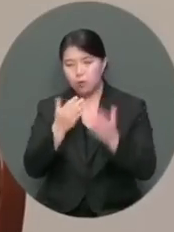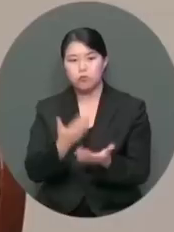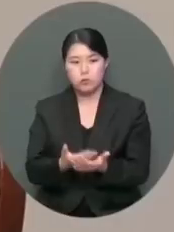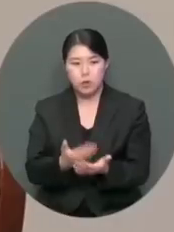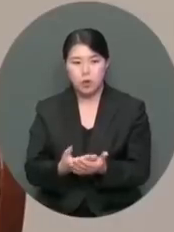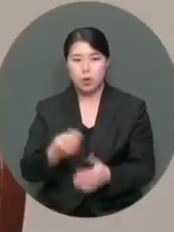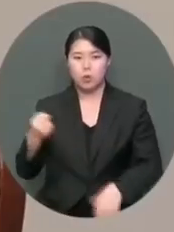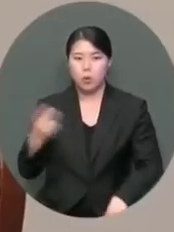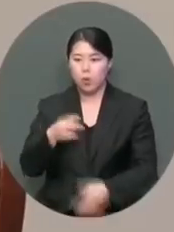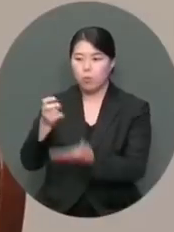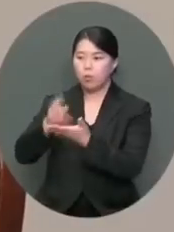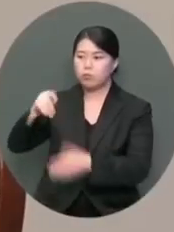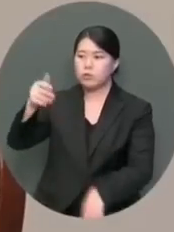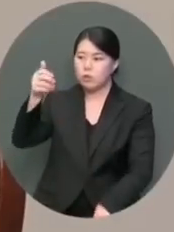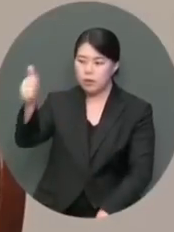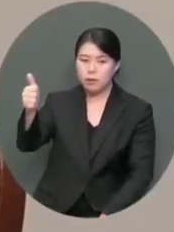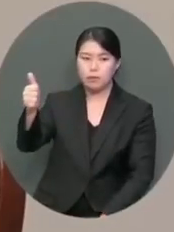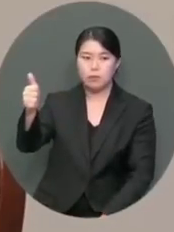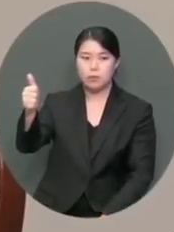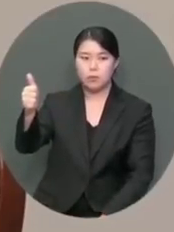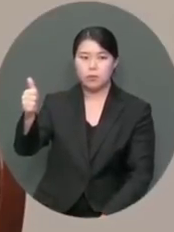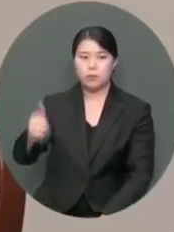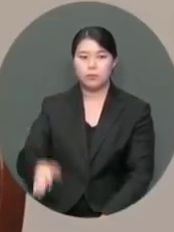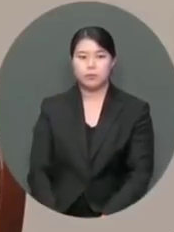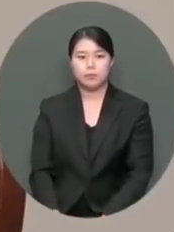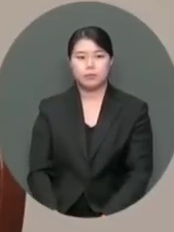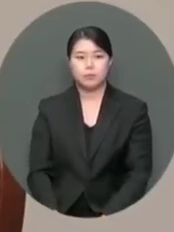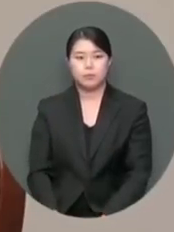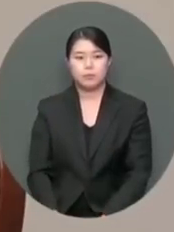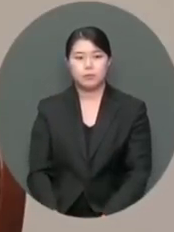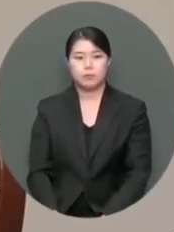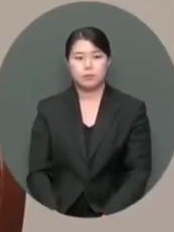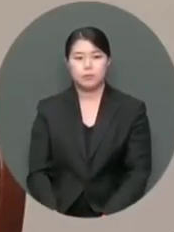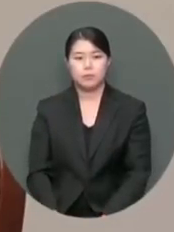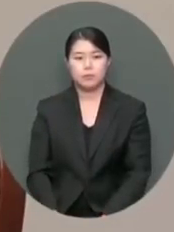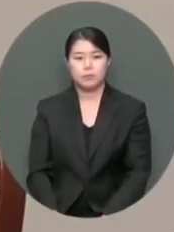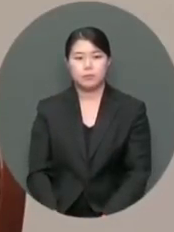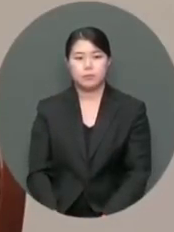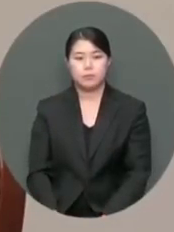그리고 법무부 장관님도 우리